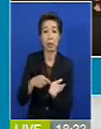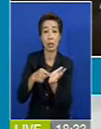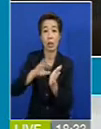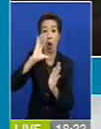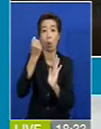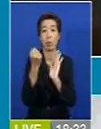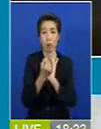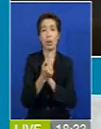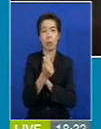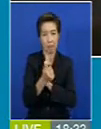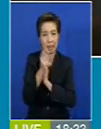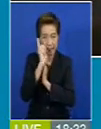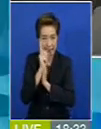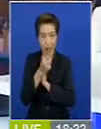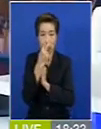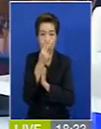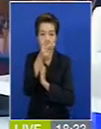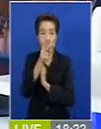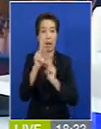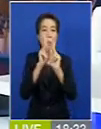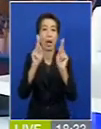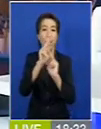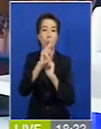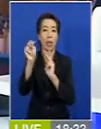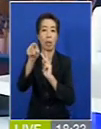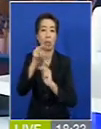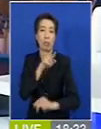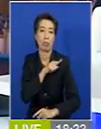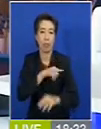มรดกโลกความจริงก็ต้องไปตัดสินกันที่ยูเนสโกอีกทีเพราะเป็นผู้รับเรื่องนี้ค่ะ